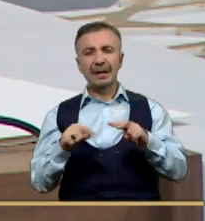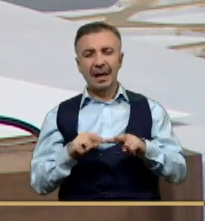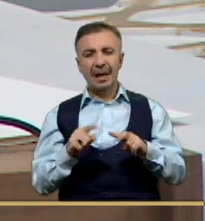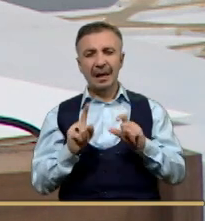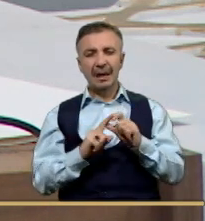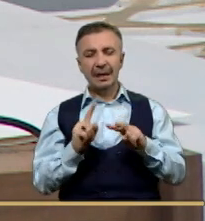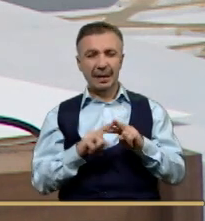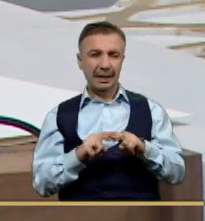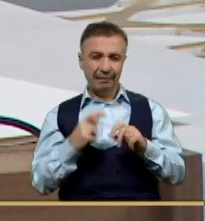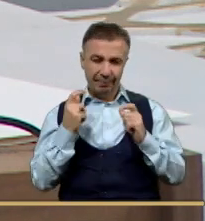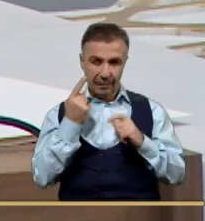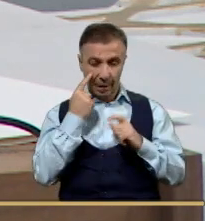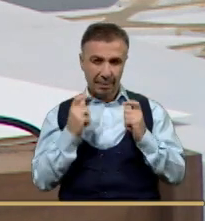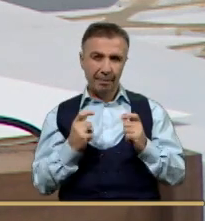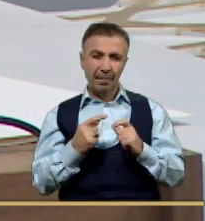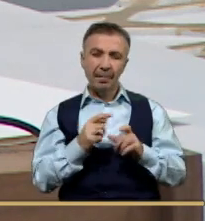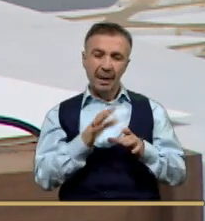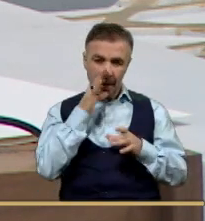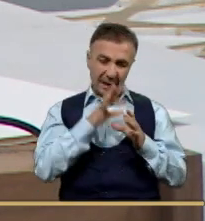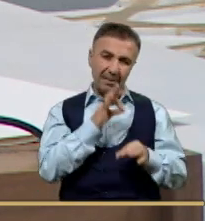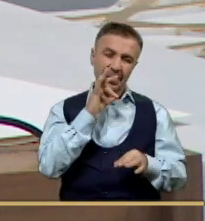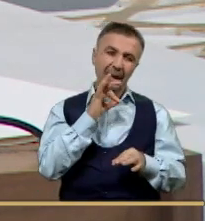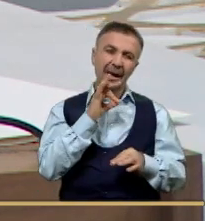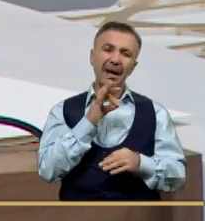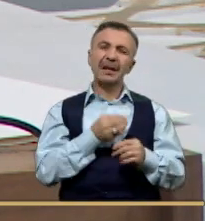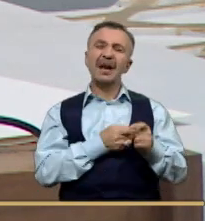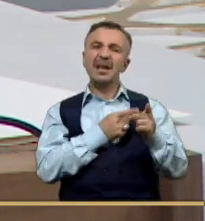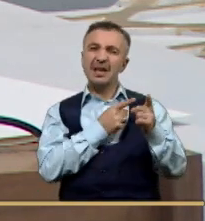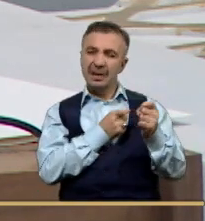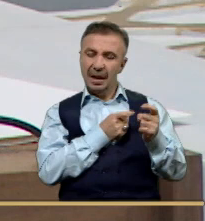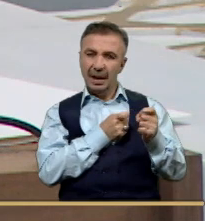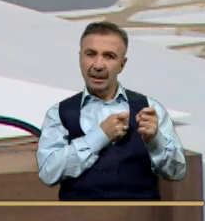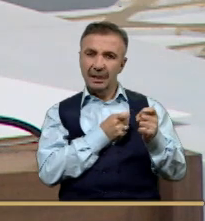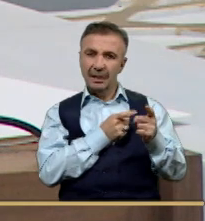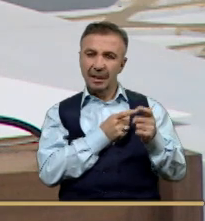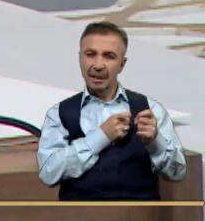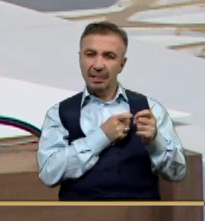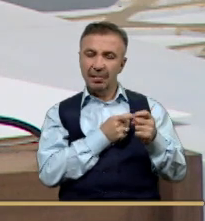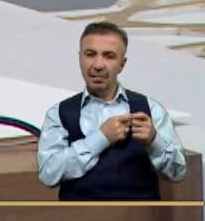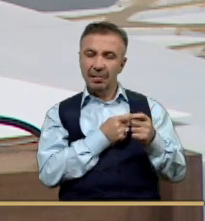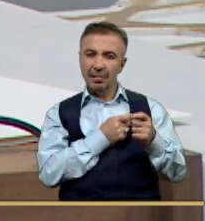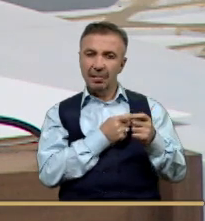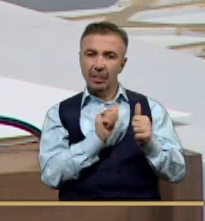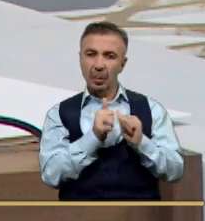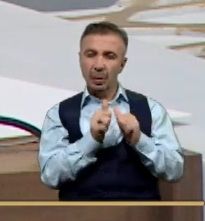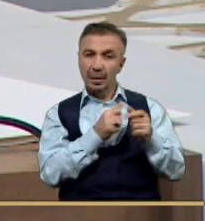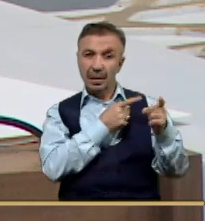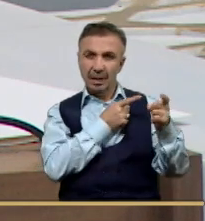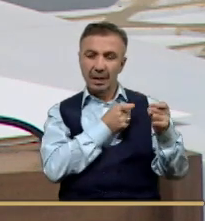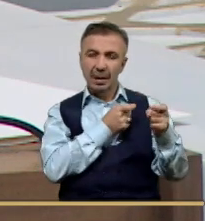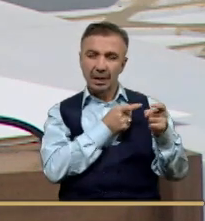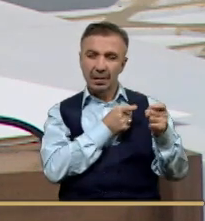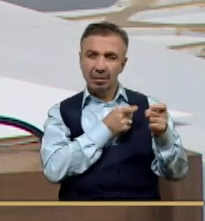kimse eline silahları aldı, otomatik silahları aldı ve